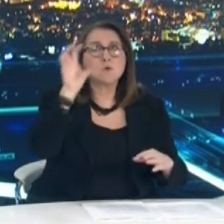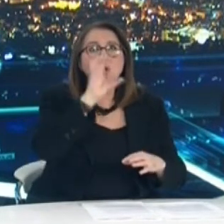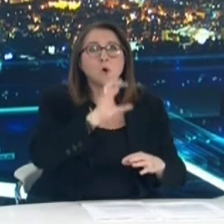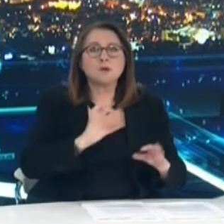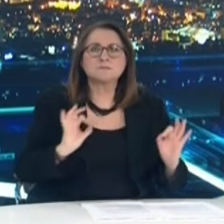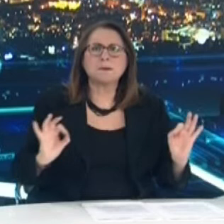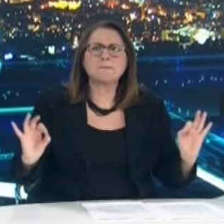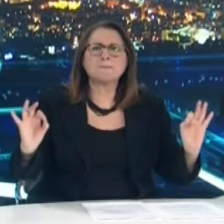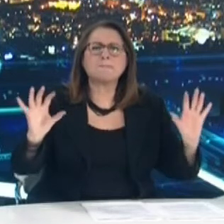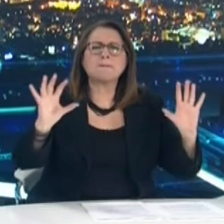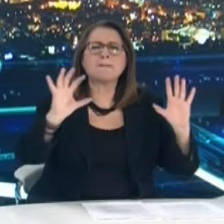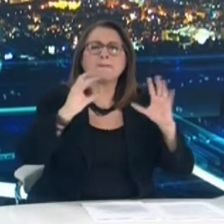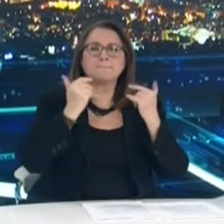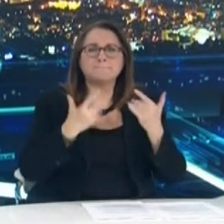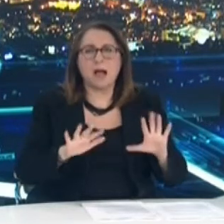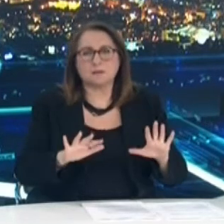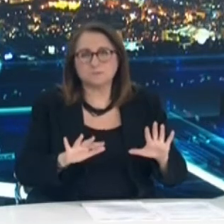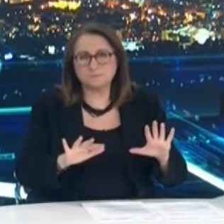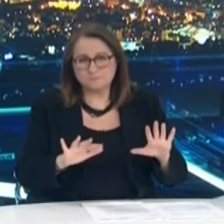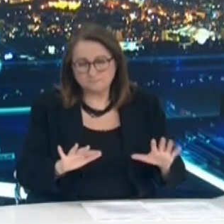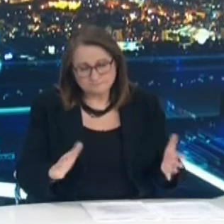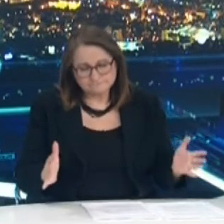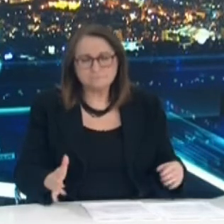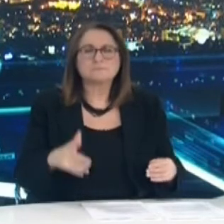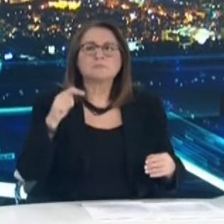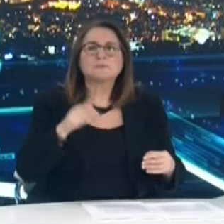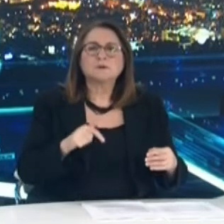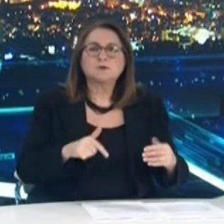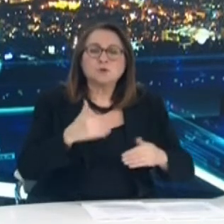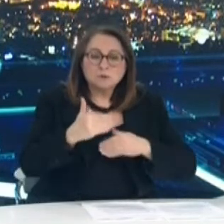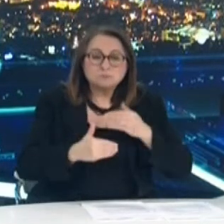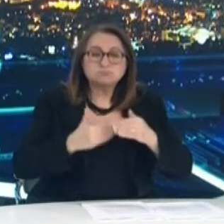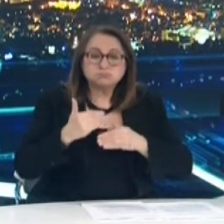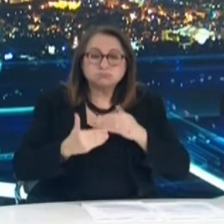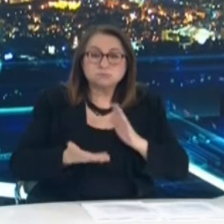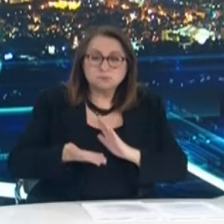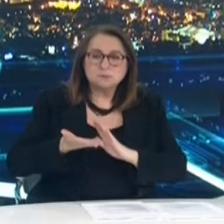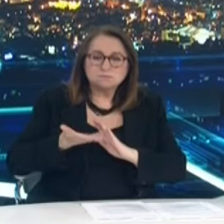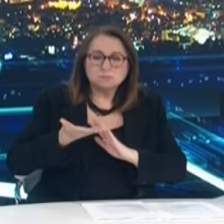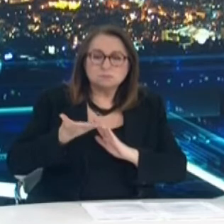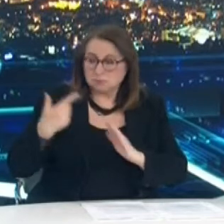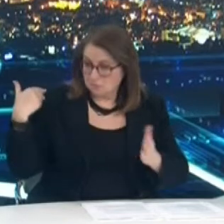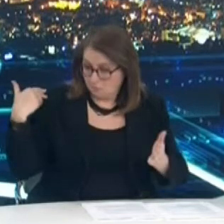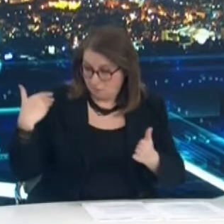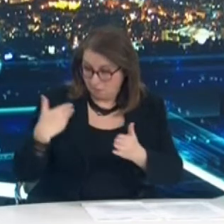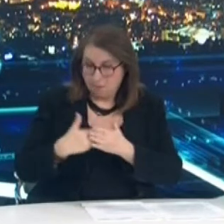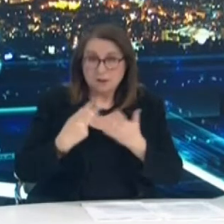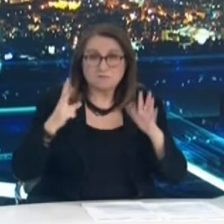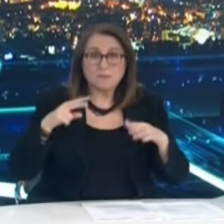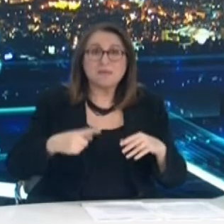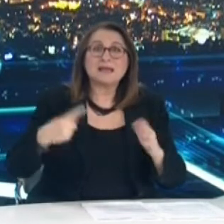μας συνεχίζει να αυξάνεται, με το επικυλιόμενο μέσο των 7 τελευταίων ημερών να φτάνει στα 1.909 κρούσματα ανά